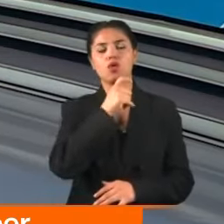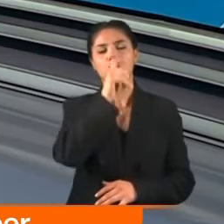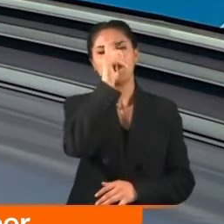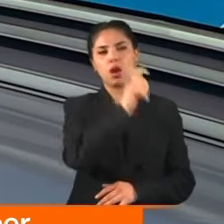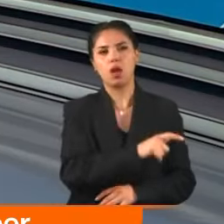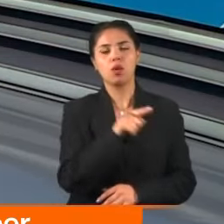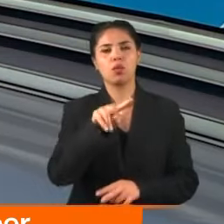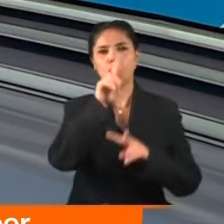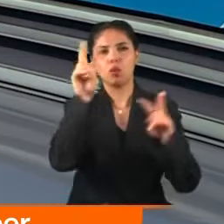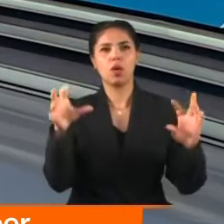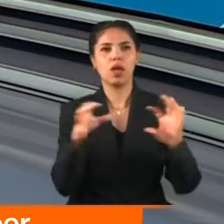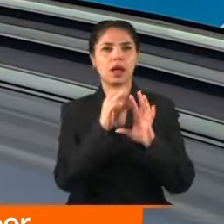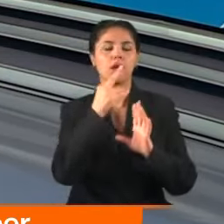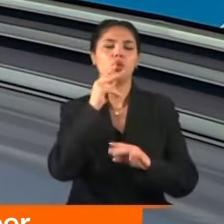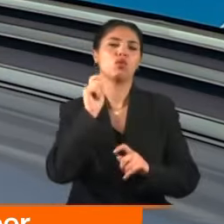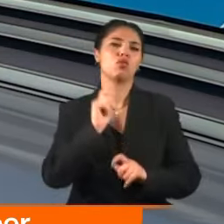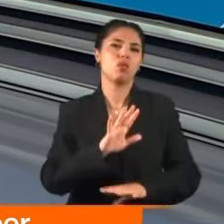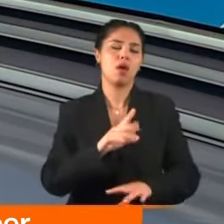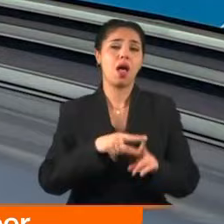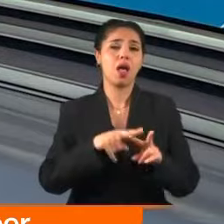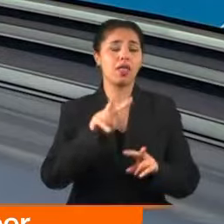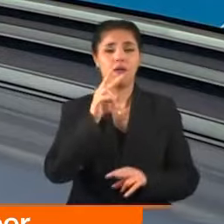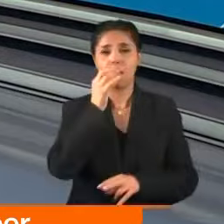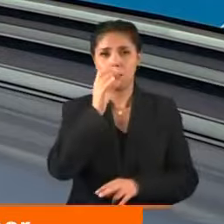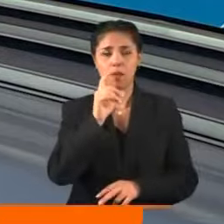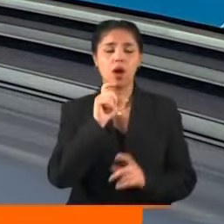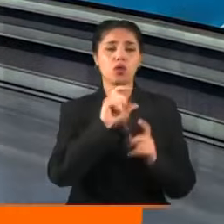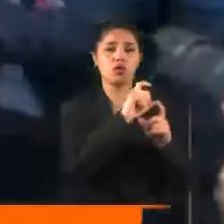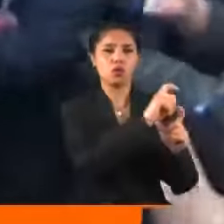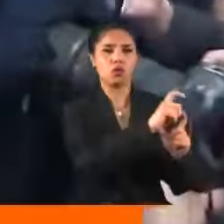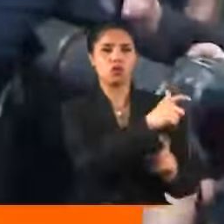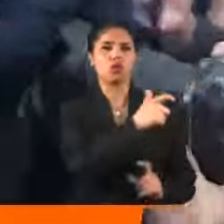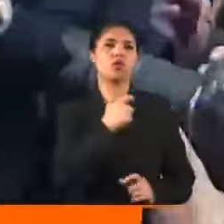girmedi. ATV Haber'in sorusunu da yanıtsız bıraktı.